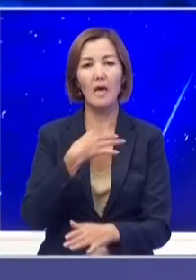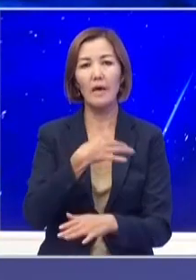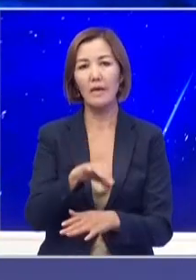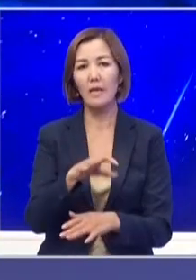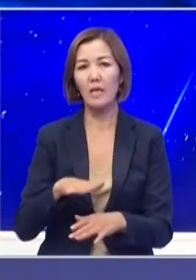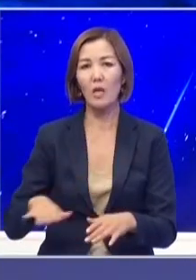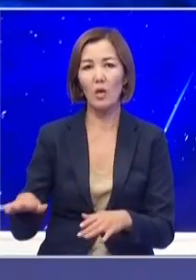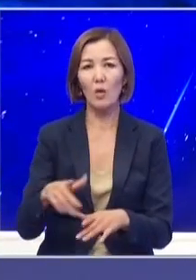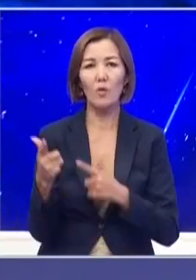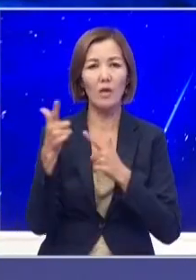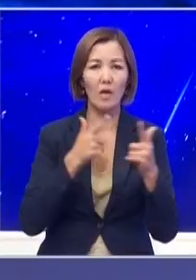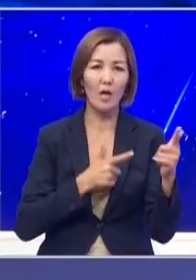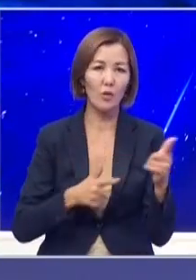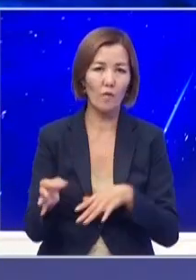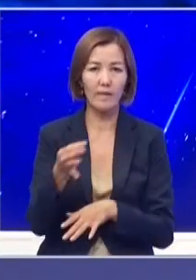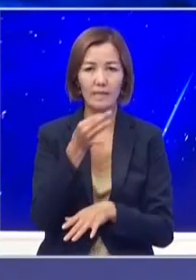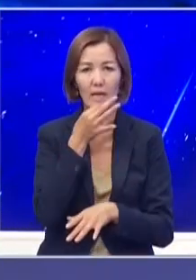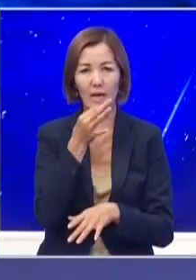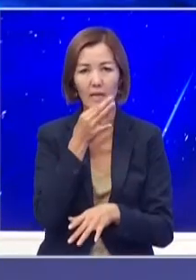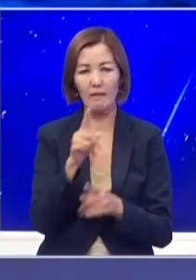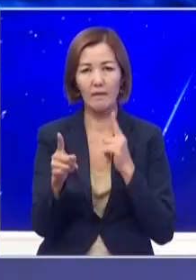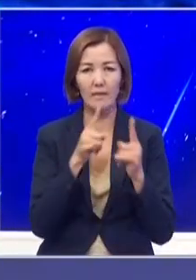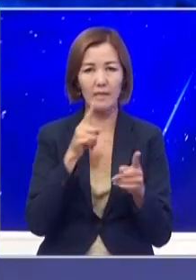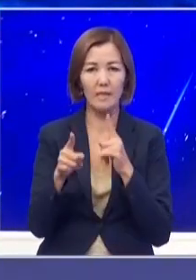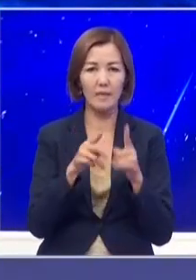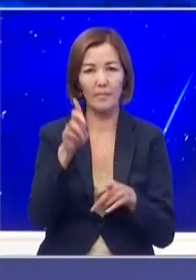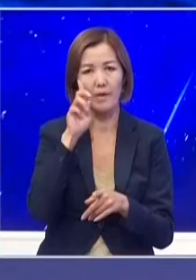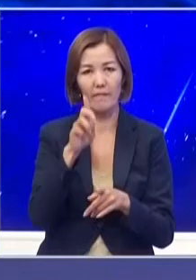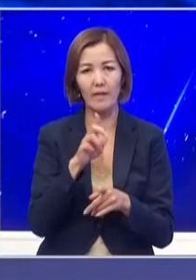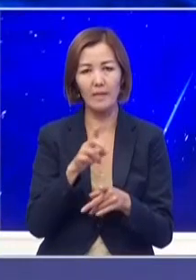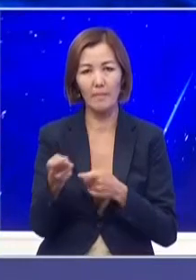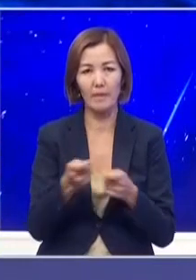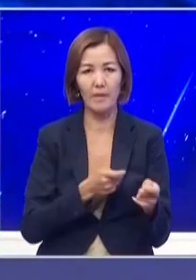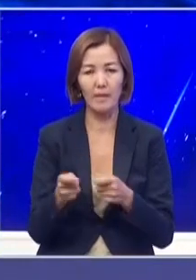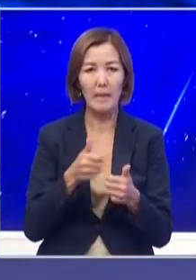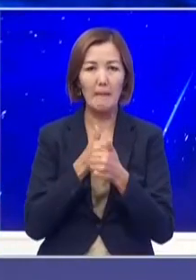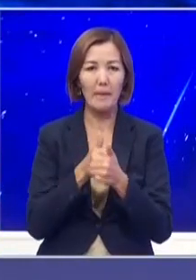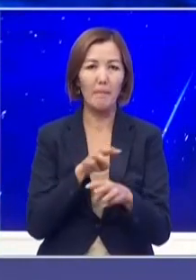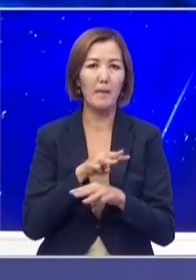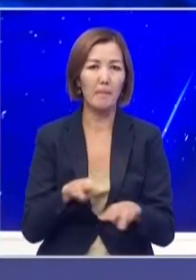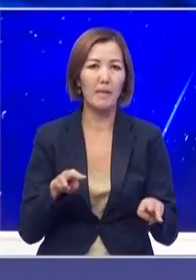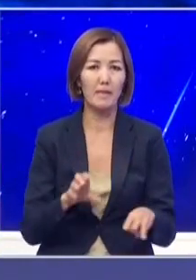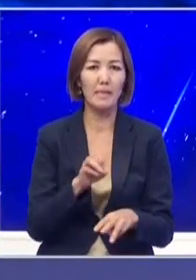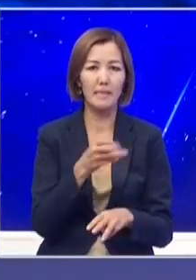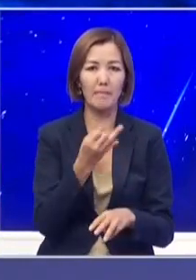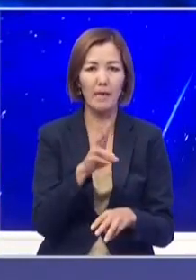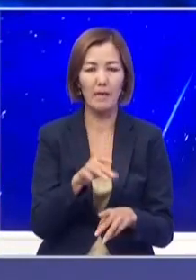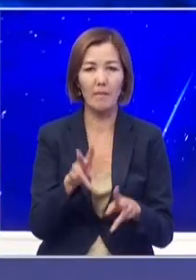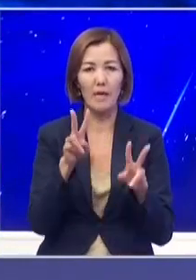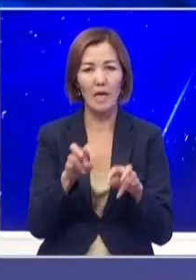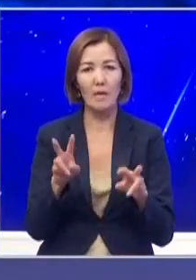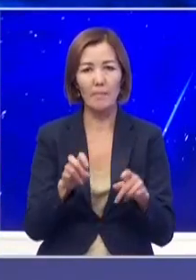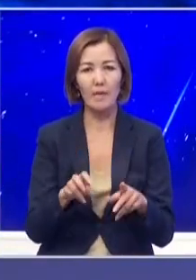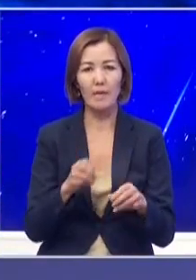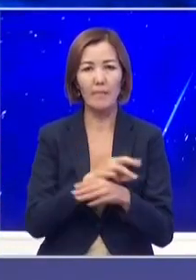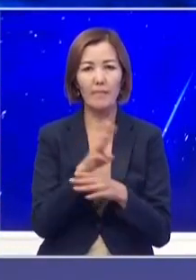Регионы страны должны быть готовы к паводкам заранее. На заседании правительства под председательством премьер-министра Алихана Смаилова были рассмотрены